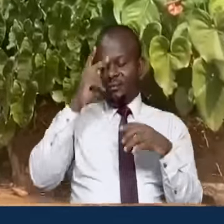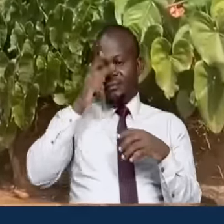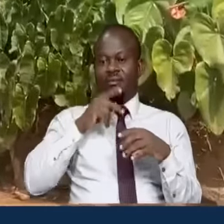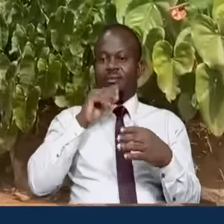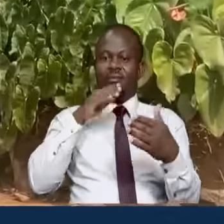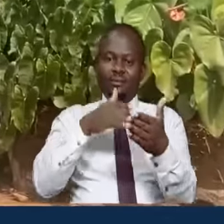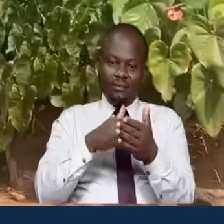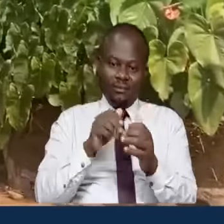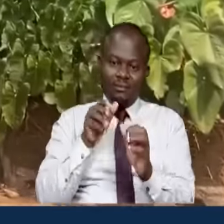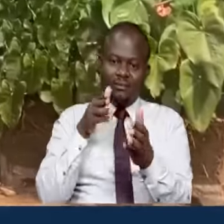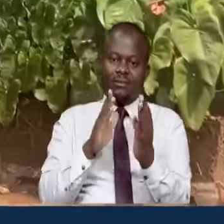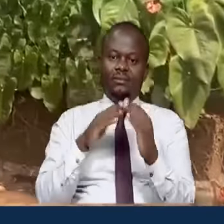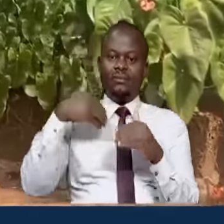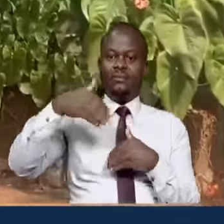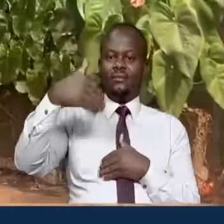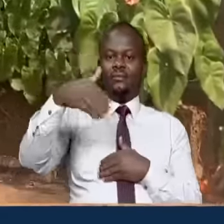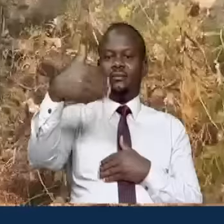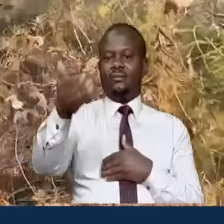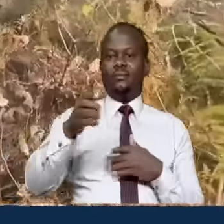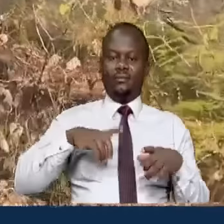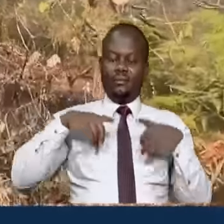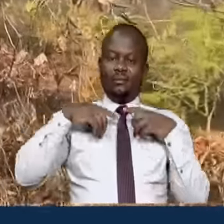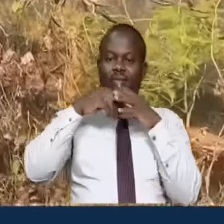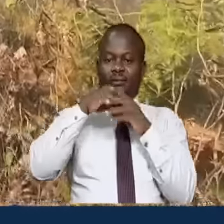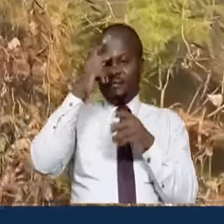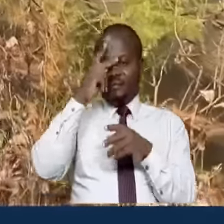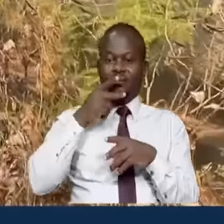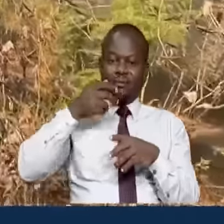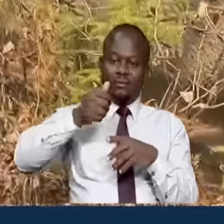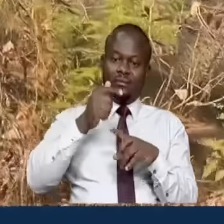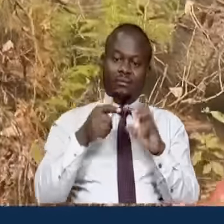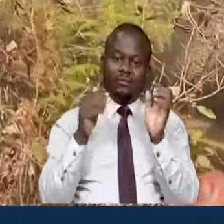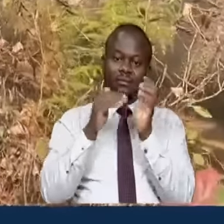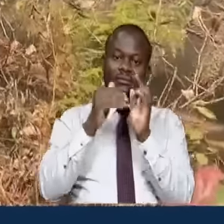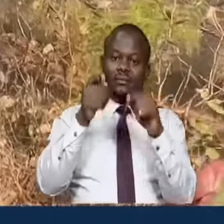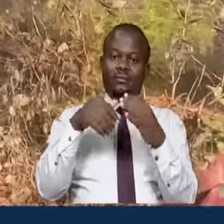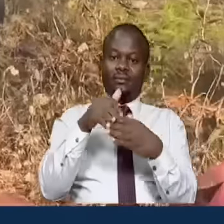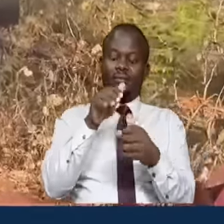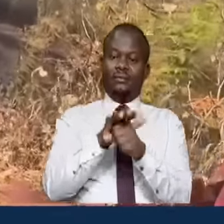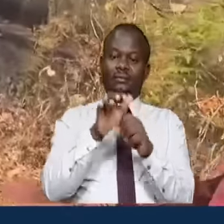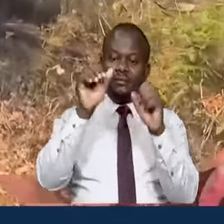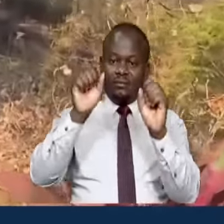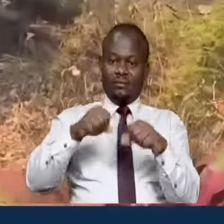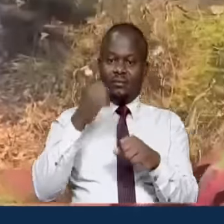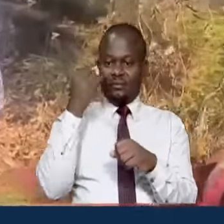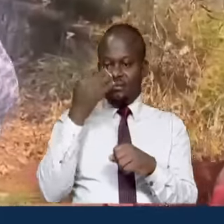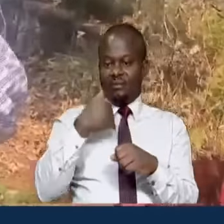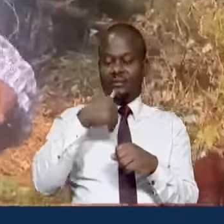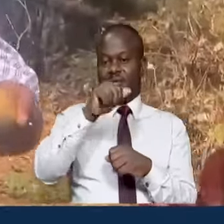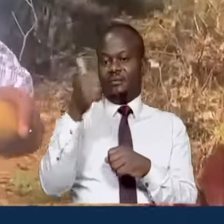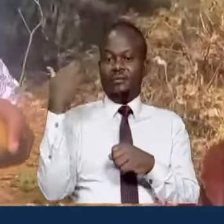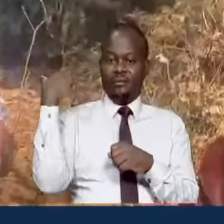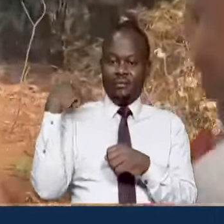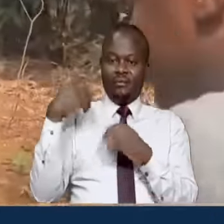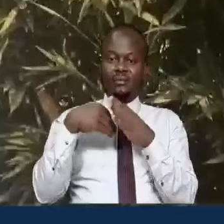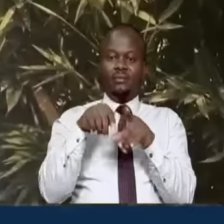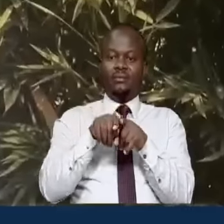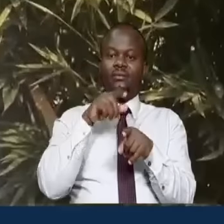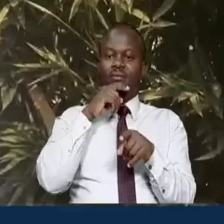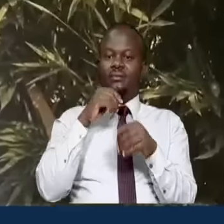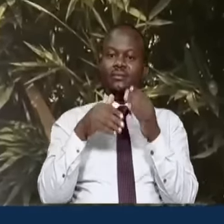ntimubuza gukurikirana umunsi ku wundi imibereho y'umubyeyi we ndetse akanamugeraho kenshi gashoboka nubwo afite izindi nshingano nk'umugabo